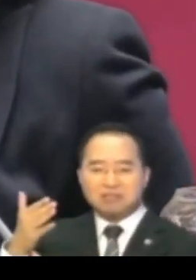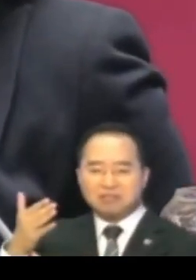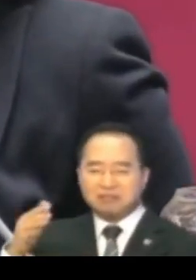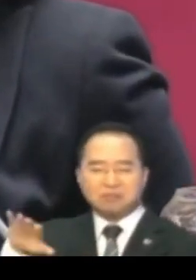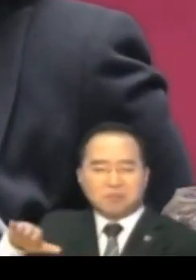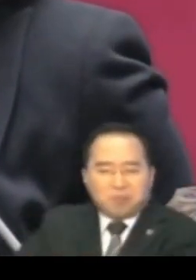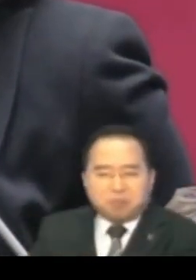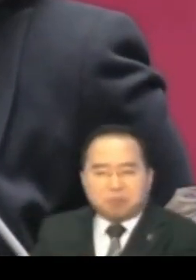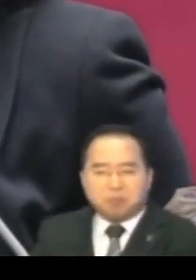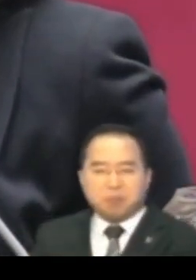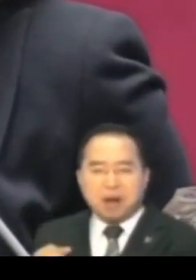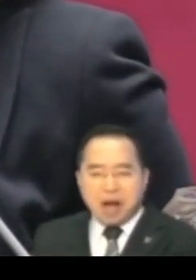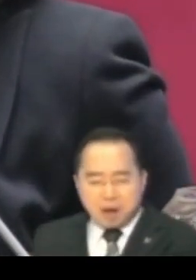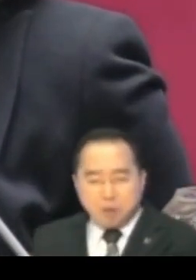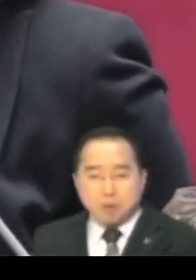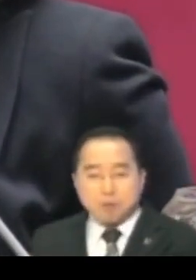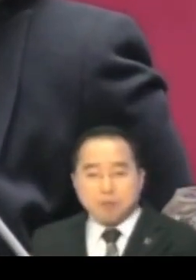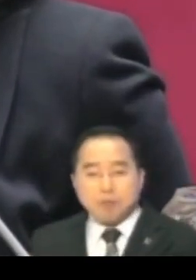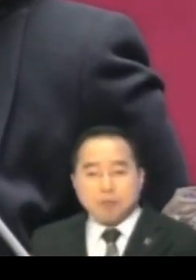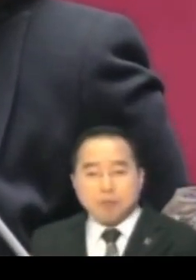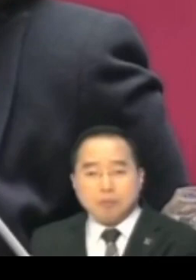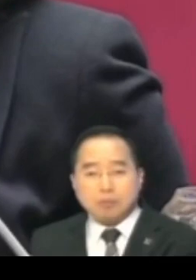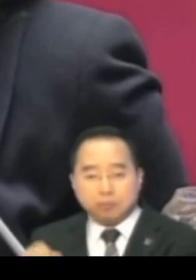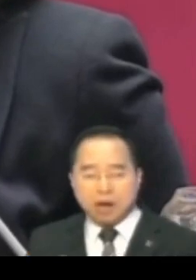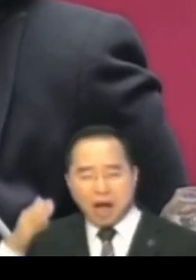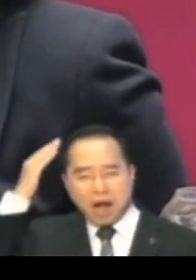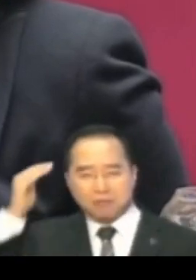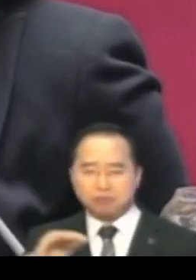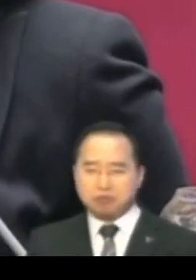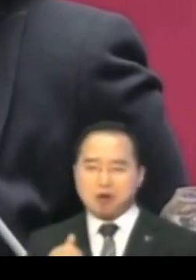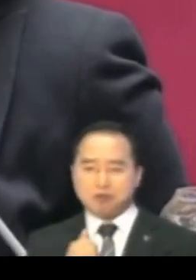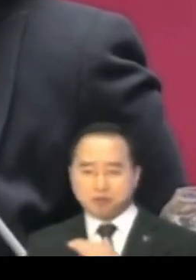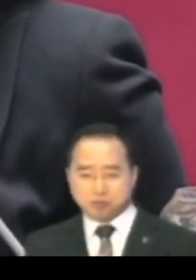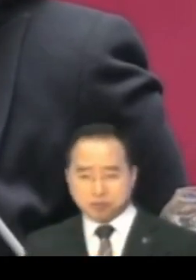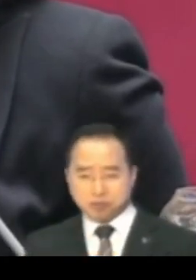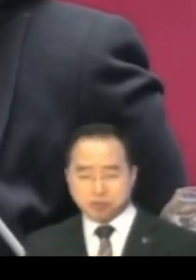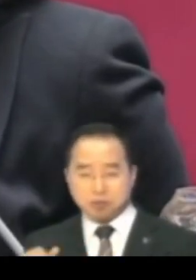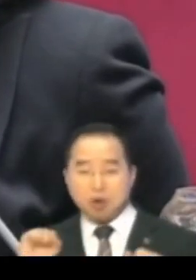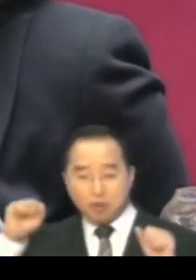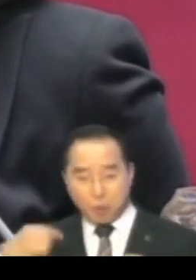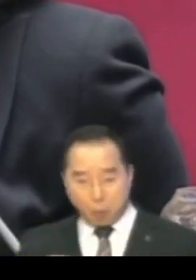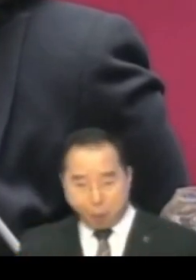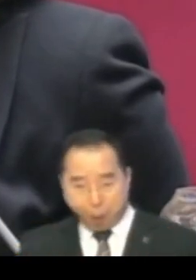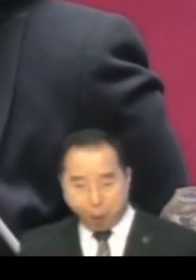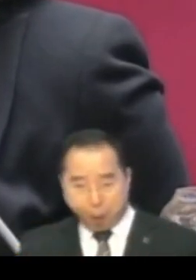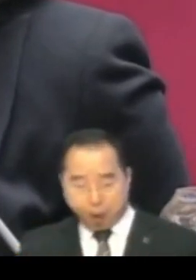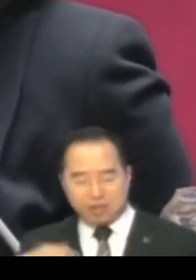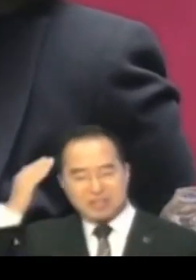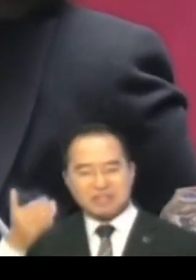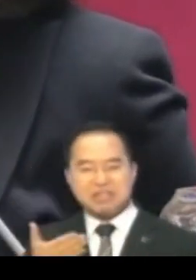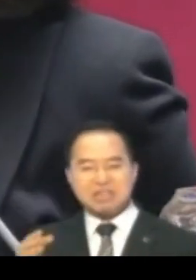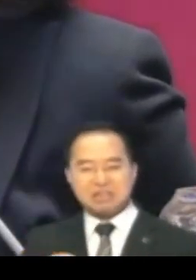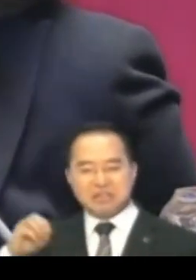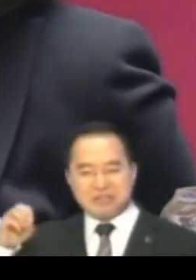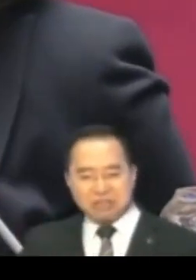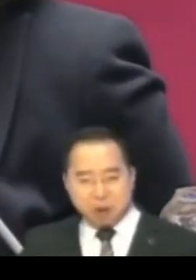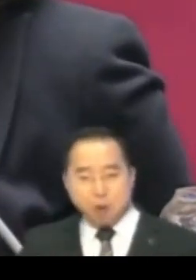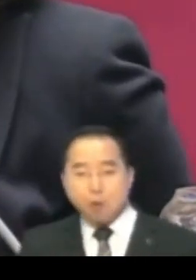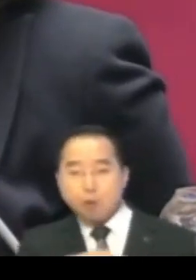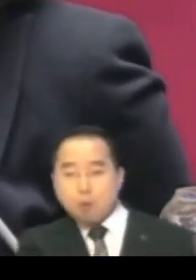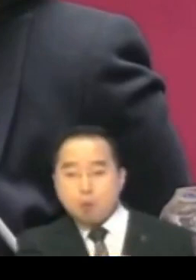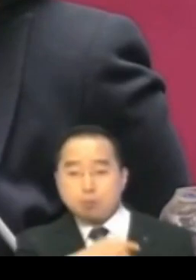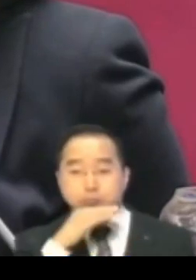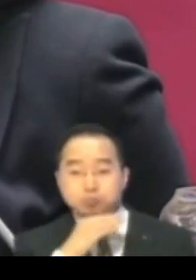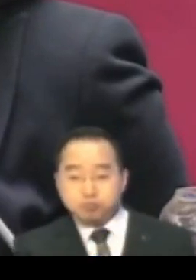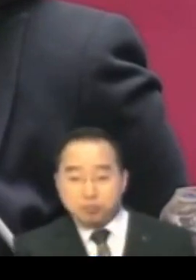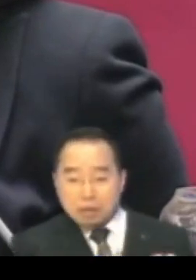태극기를 개양도 못하는 상황에 만들어놓고 우리 선수들의 유니폼에서 자랑스러운 태극기를 떼어놓고 저렇게 당당하게